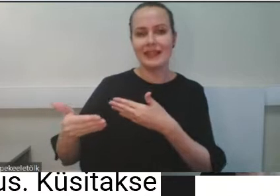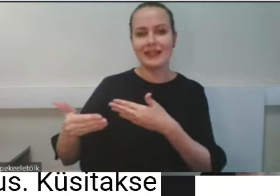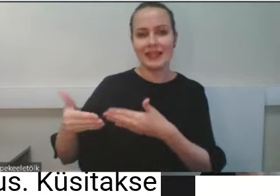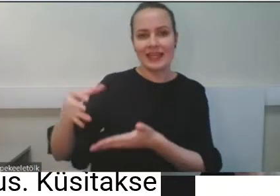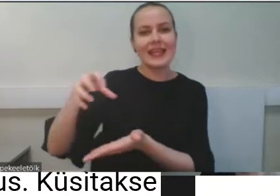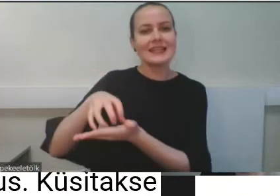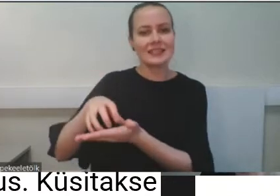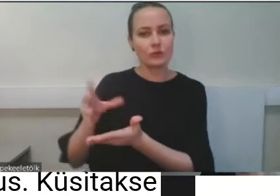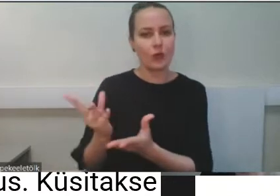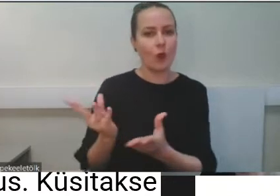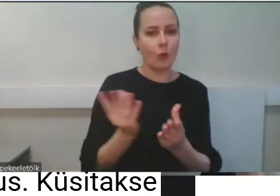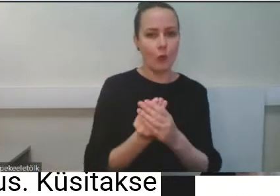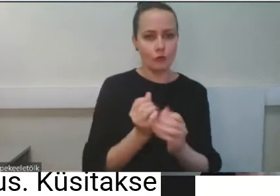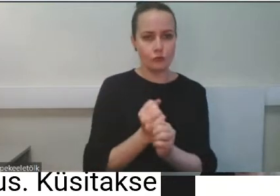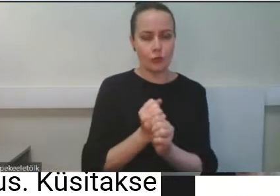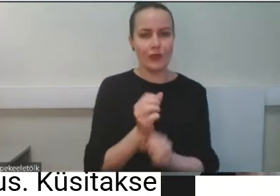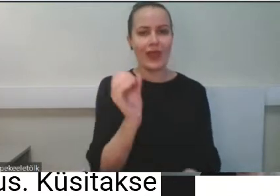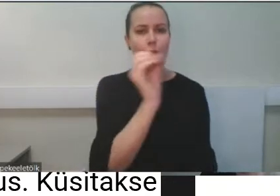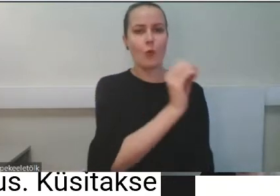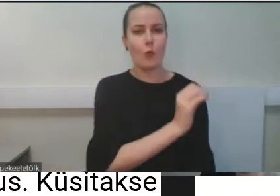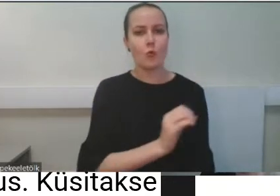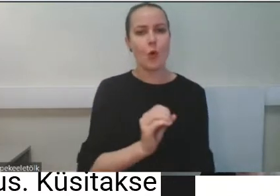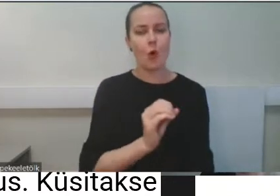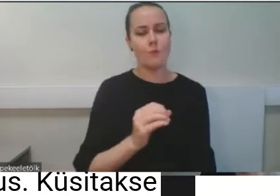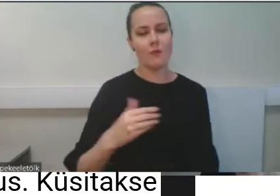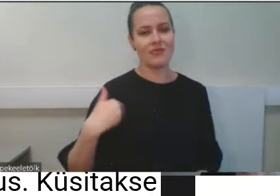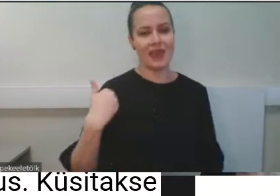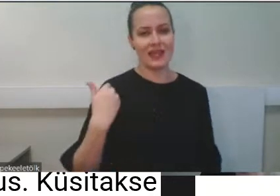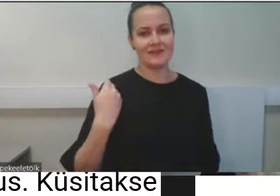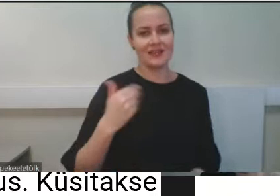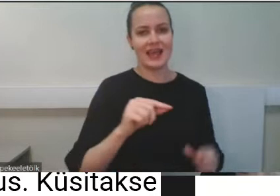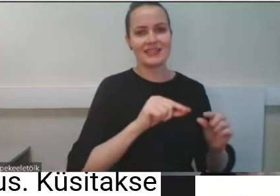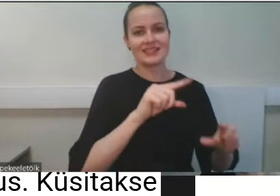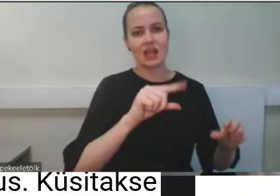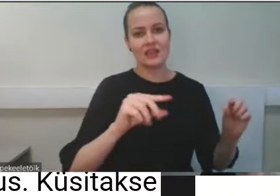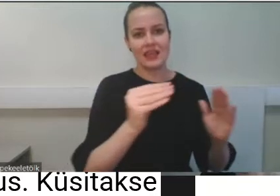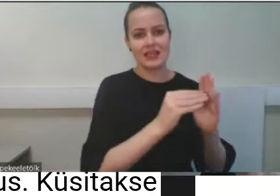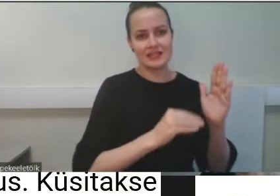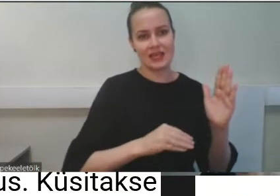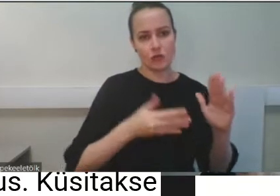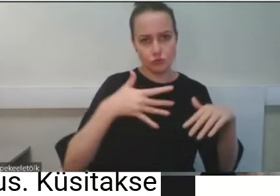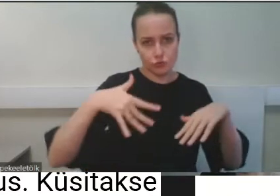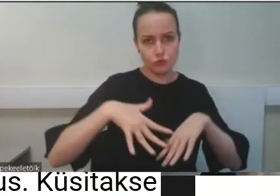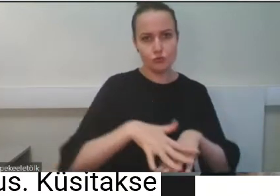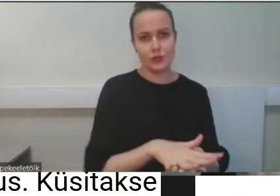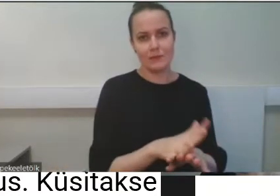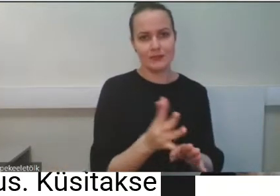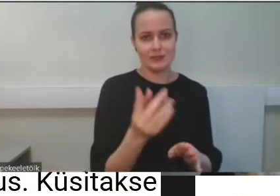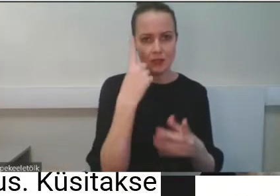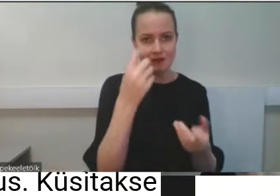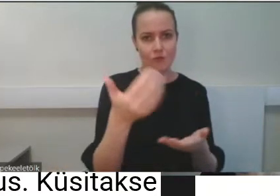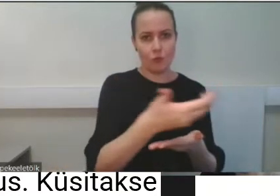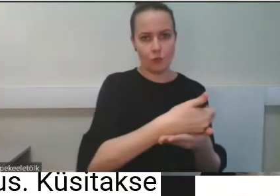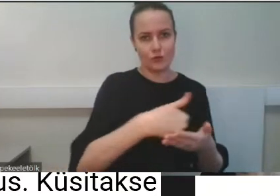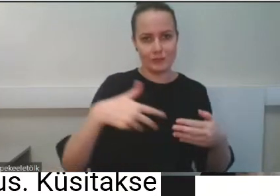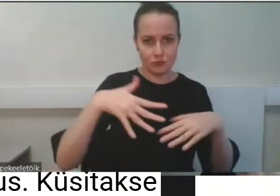uuring, mida ka Euroopa Liidus ühtselt tehakse, on Eesti tervise uuring, ja seda tehakse nüüd koostöös Tervise